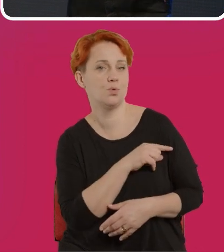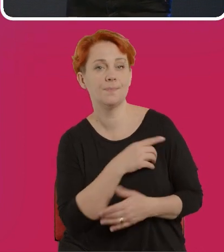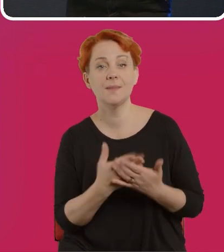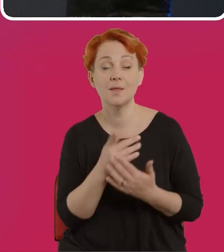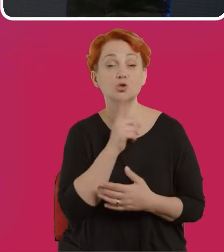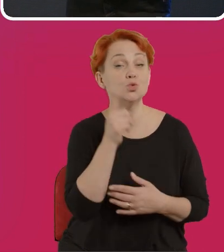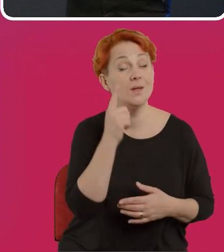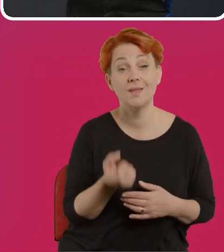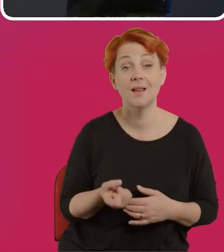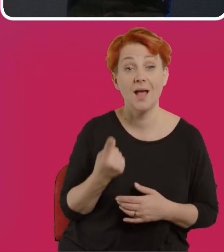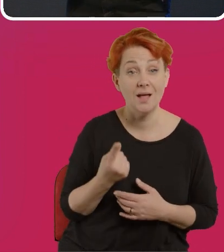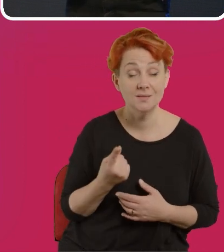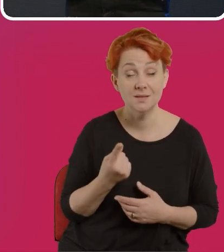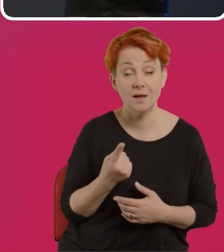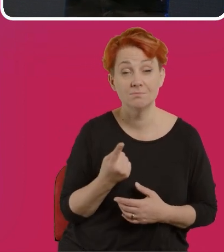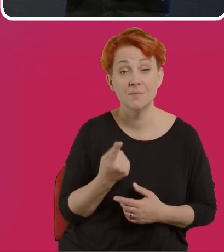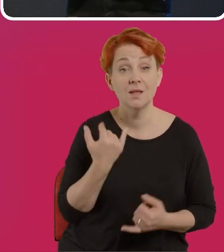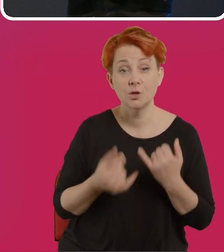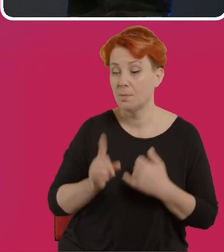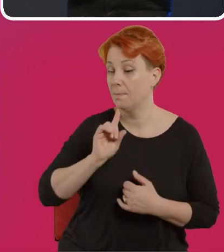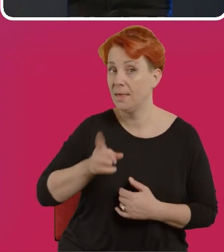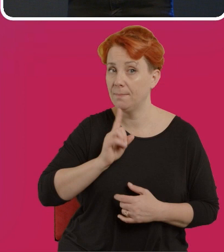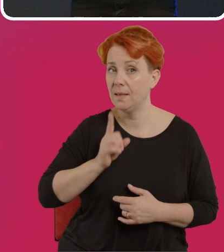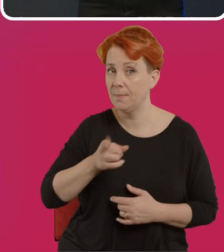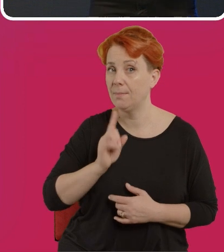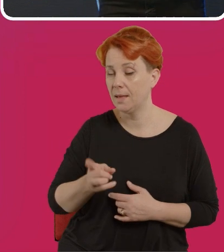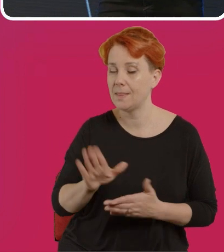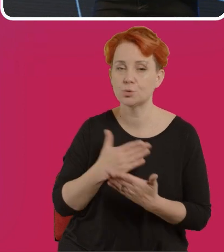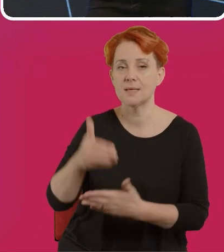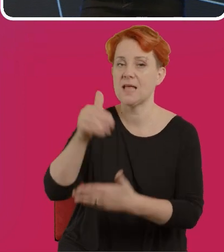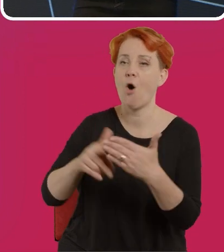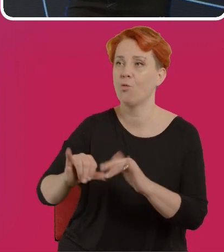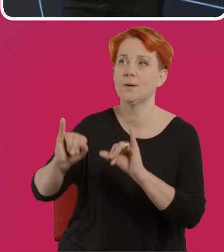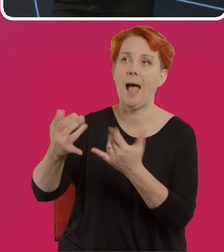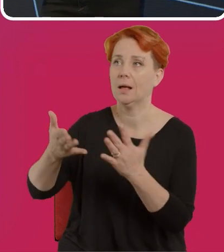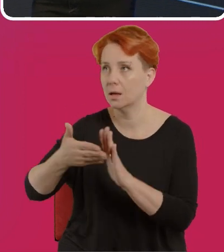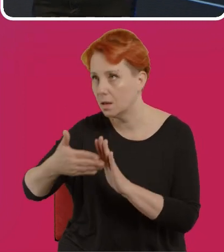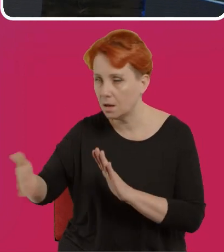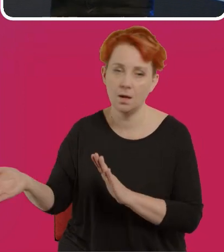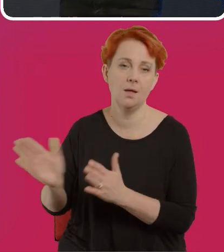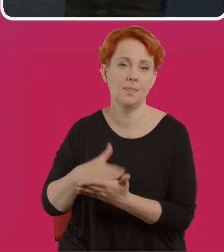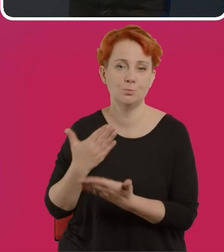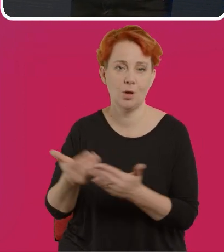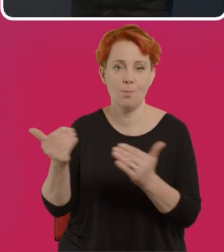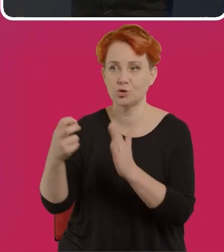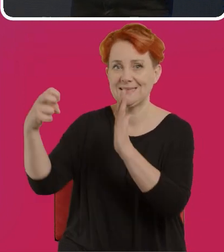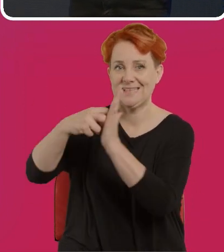no jeżeli mu wydamy pewne komendy, czyli zachowuj się jak, możecie mu nadać na przykład